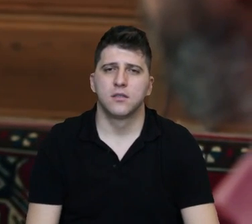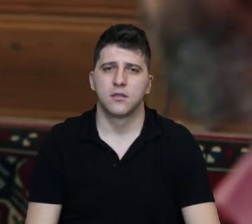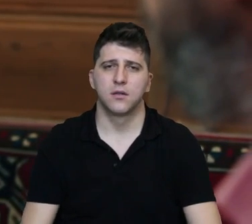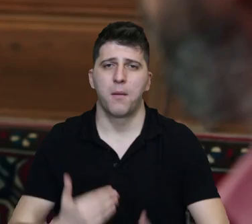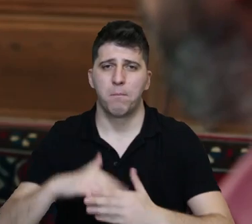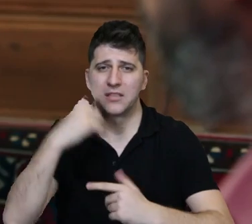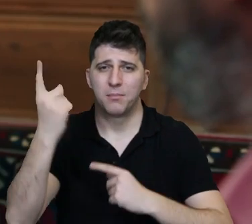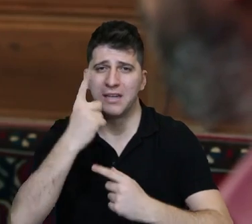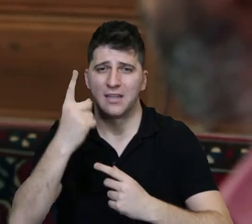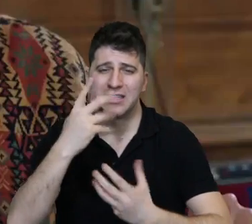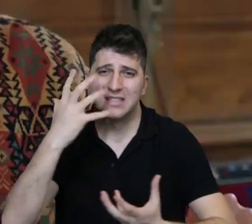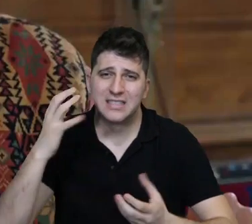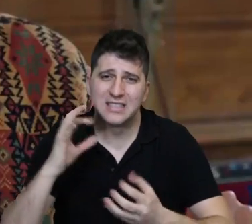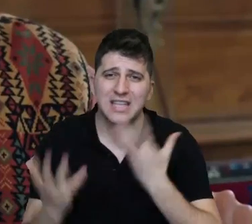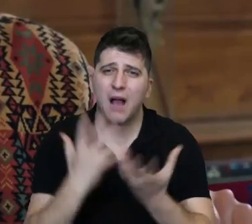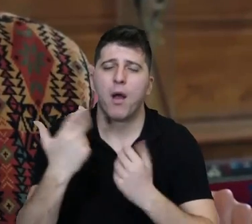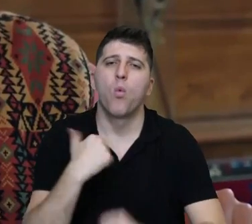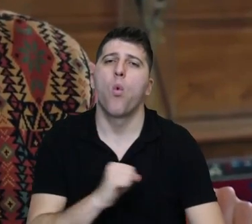Başkalarını yakmaktan korkuyorum.